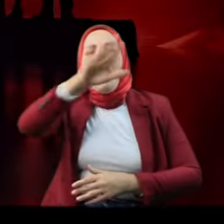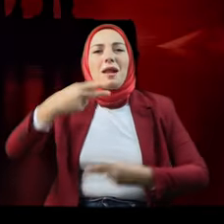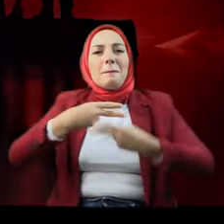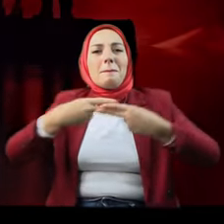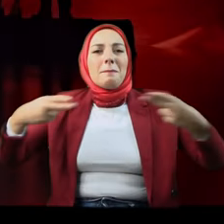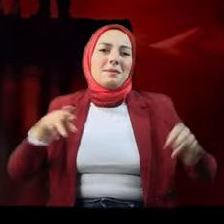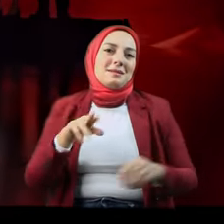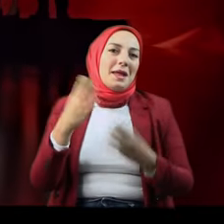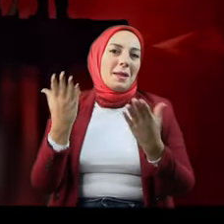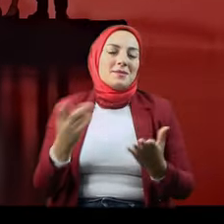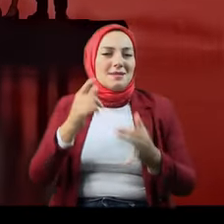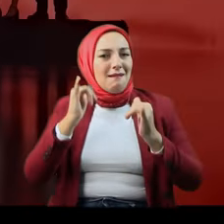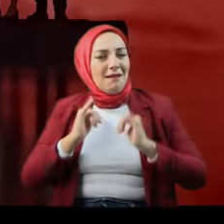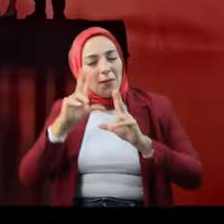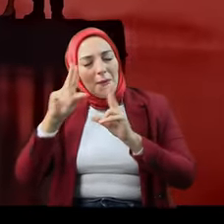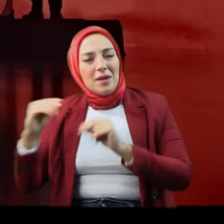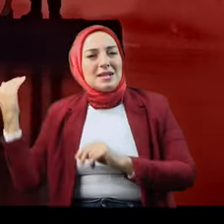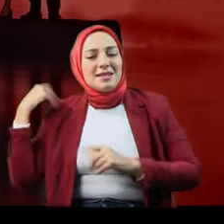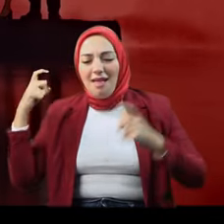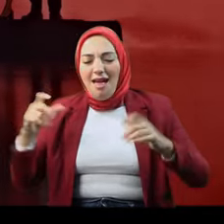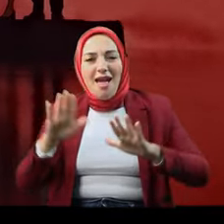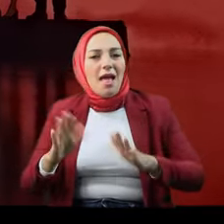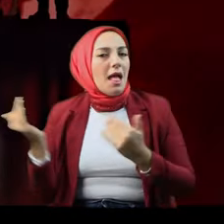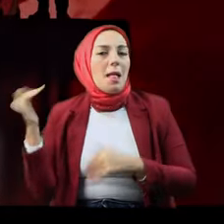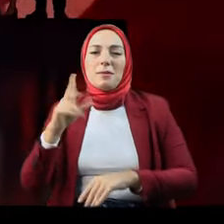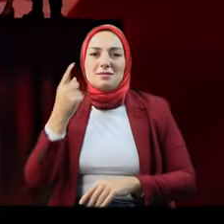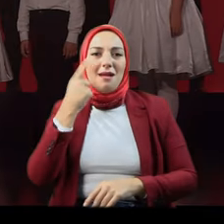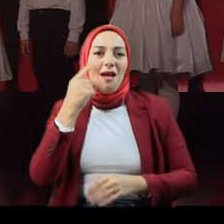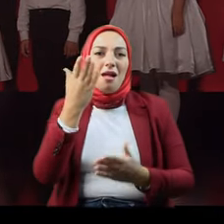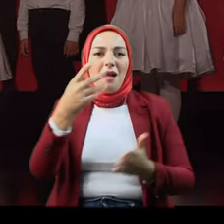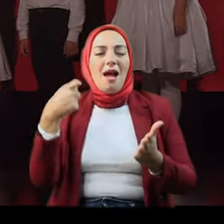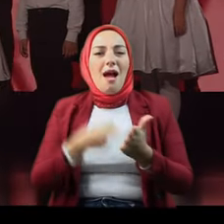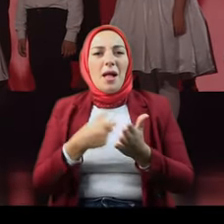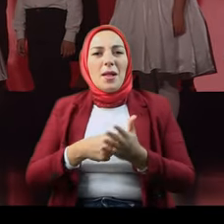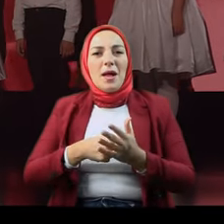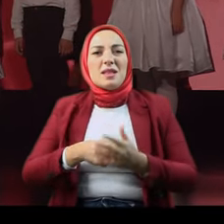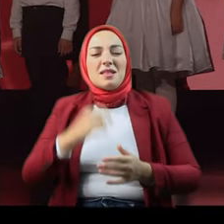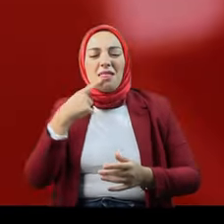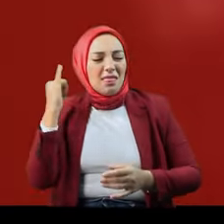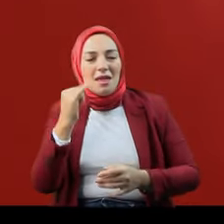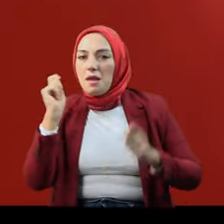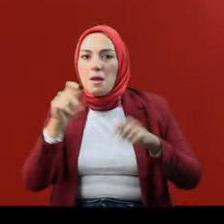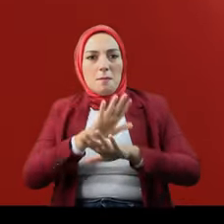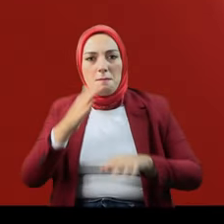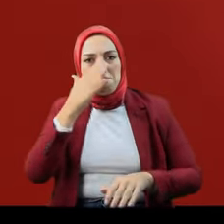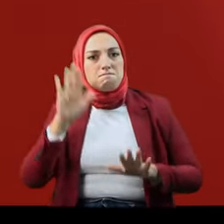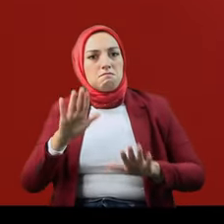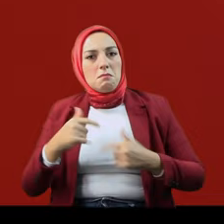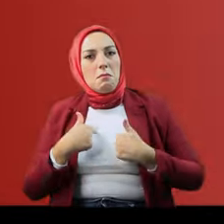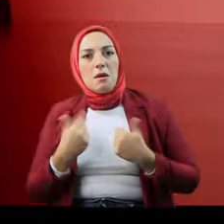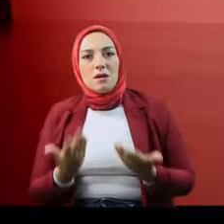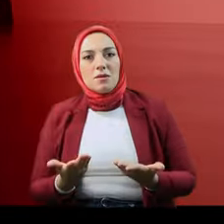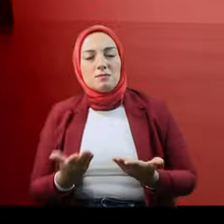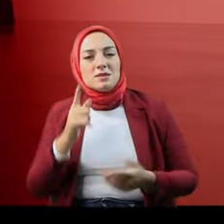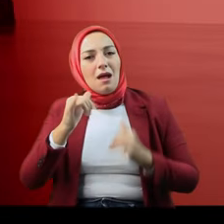destan Sen rahat oyu Sırtın yere gel mez Atam adına toz kond durmayız tetikteyiz